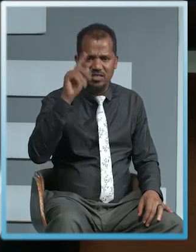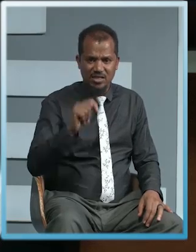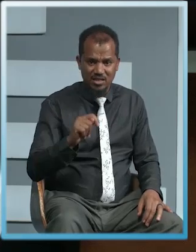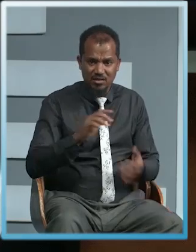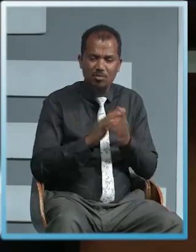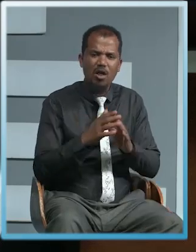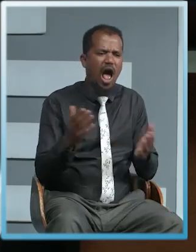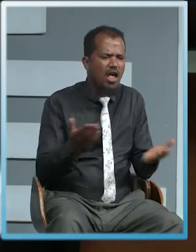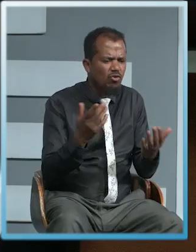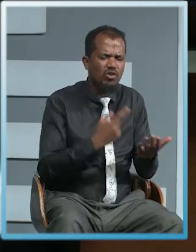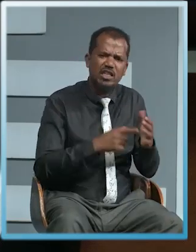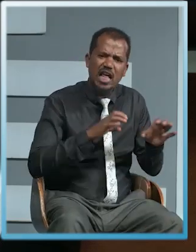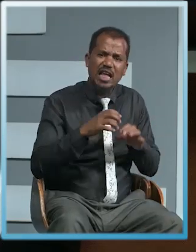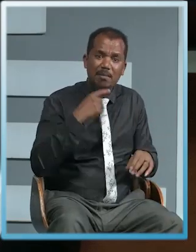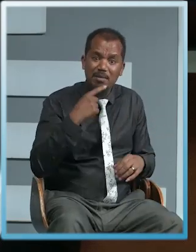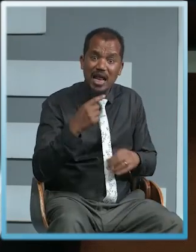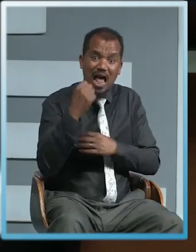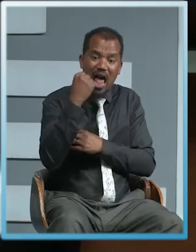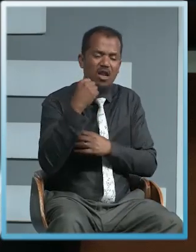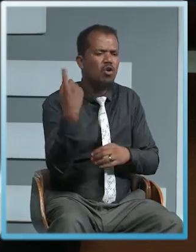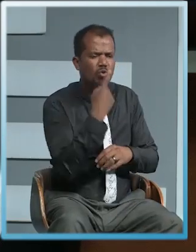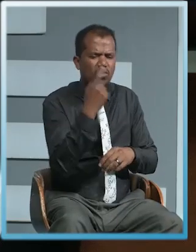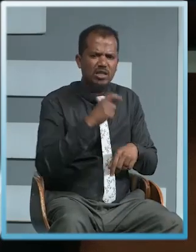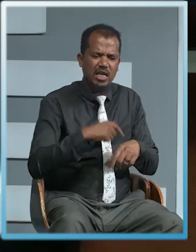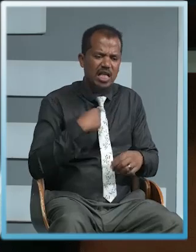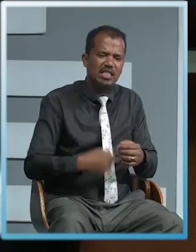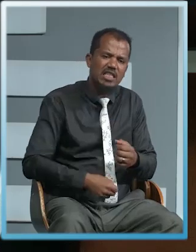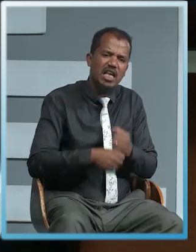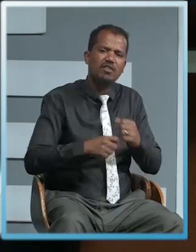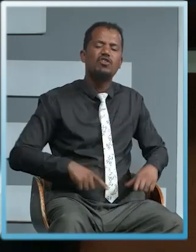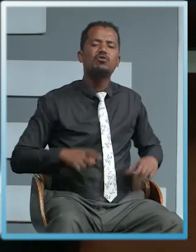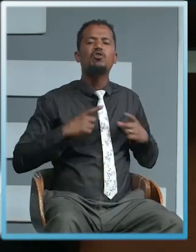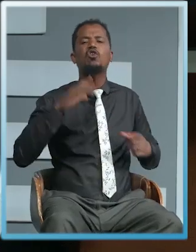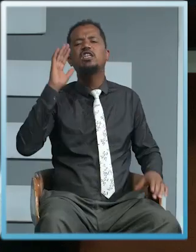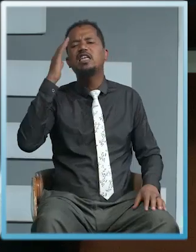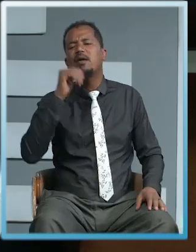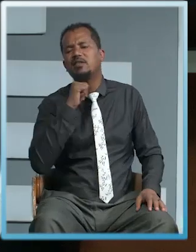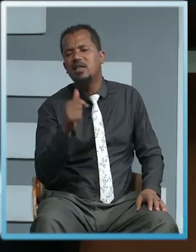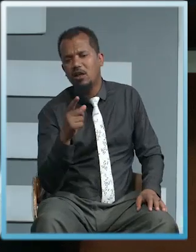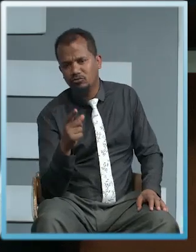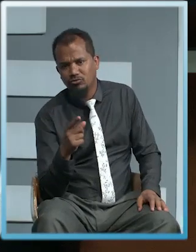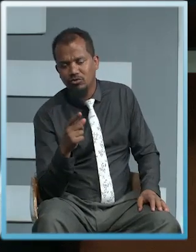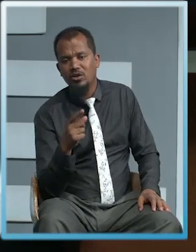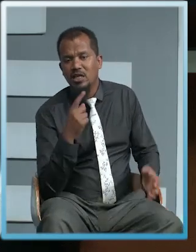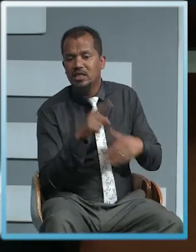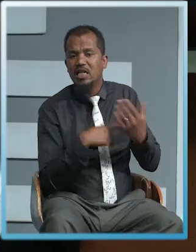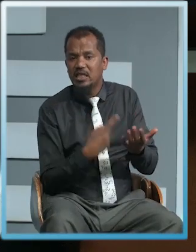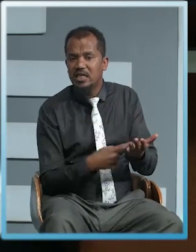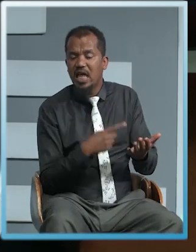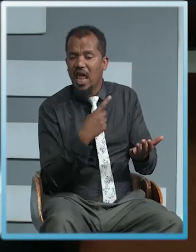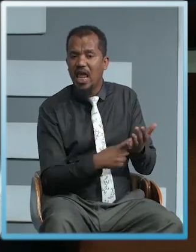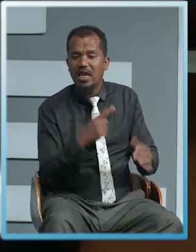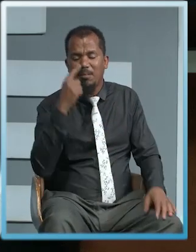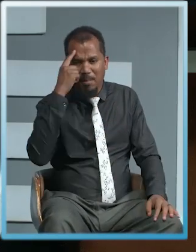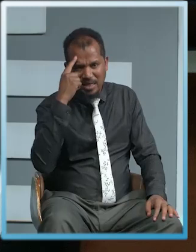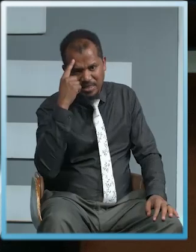ዛሬ አይዞ እንዲናረጋለን ያለን ኃይል ሁልጊዜ እኛን ሲደግፍ የሚኖር እንዳይመስለን። ስለዚህ ይህንን